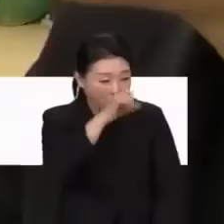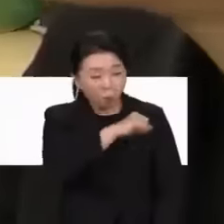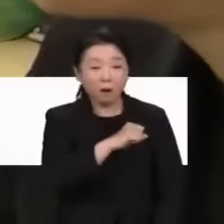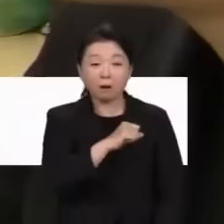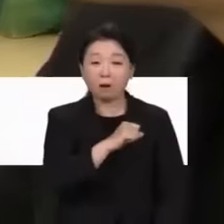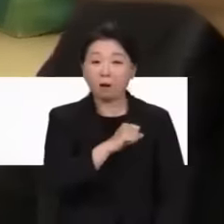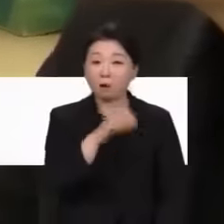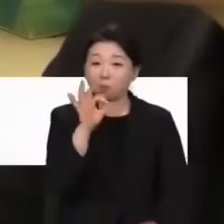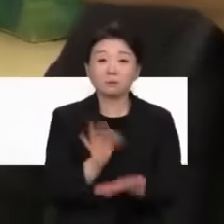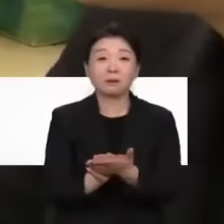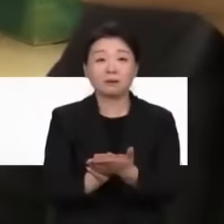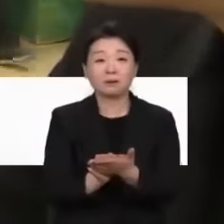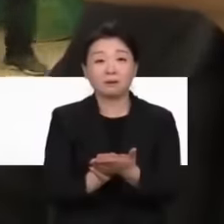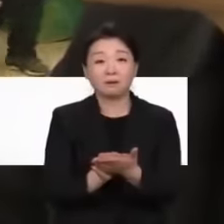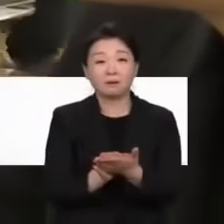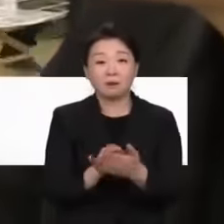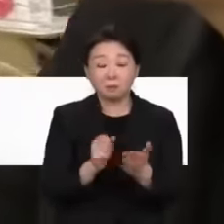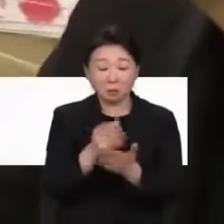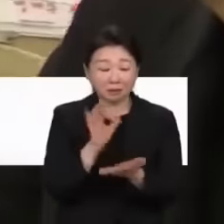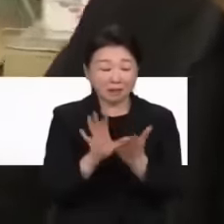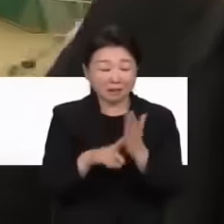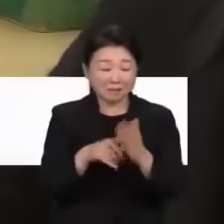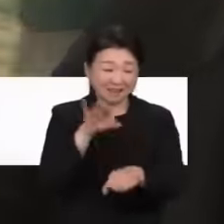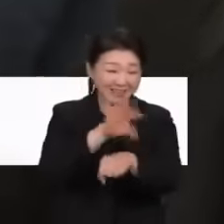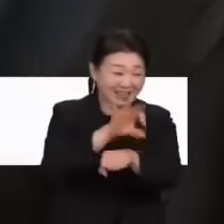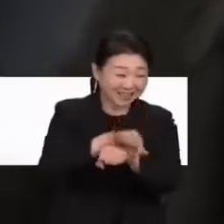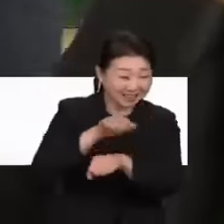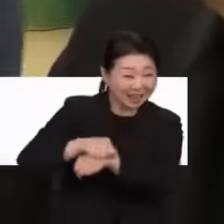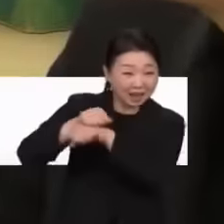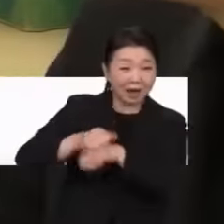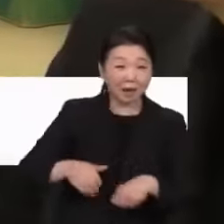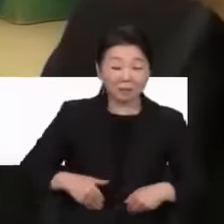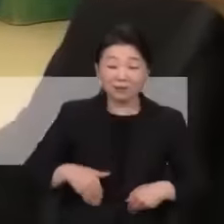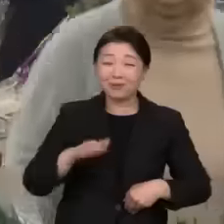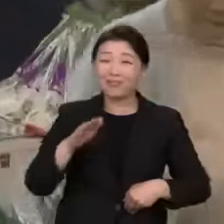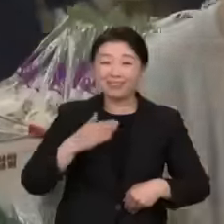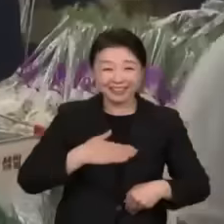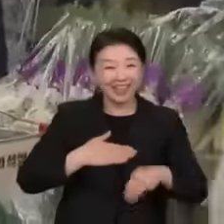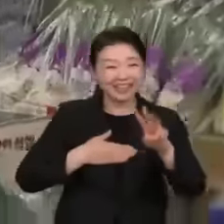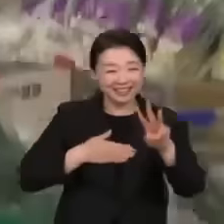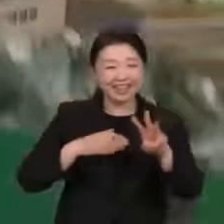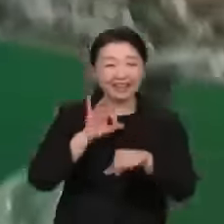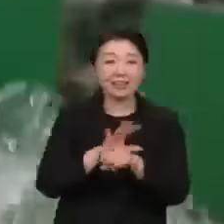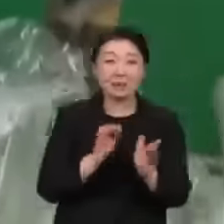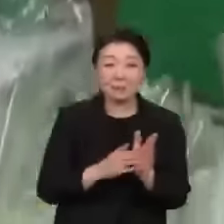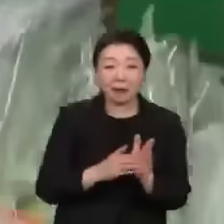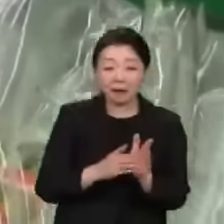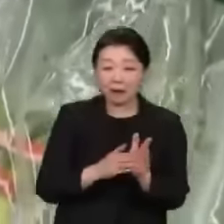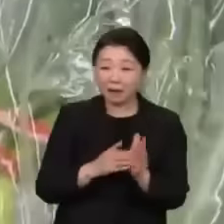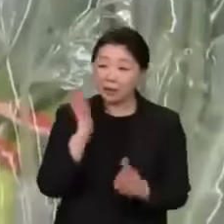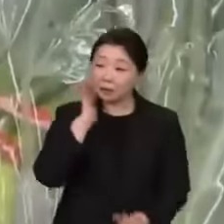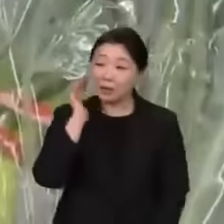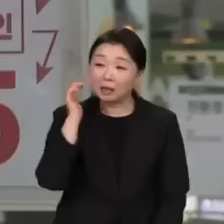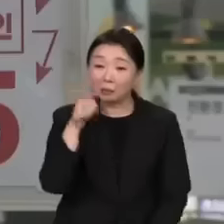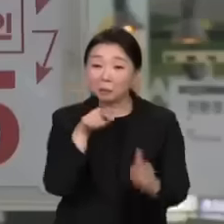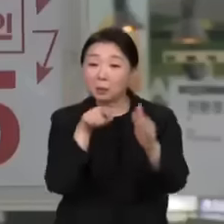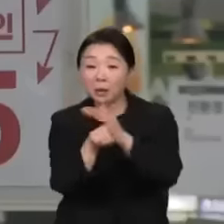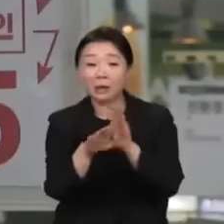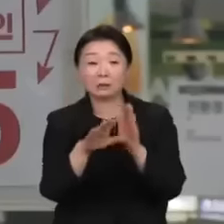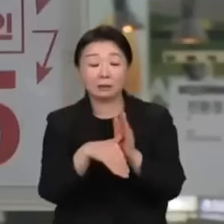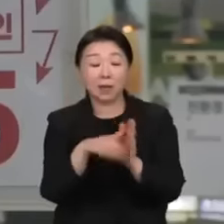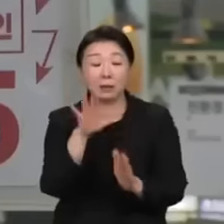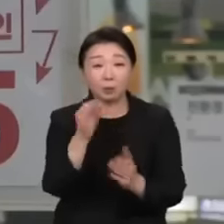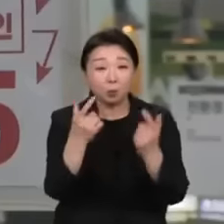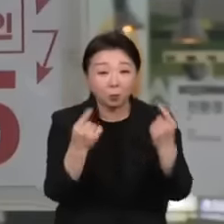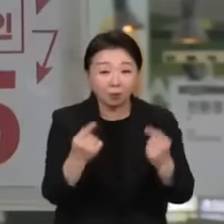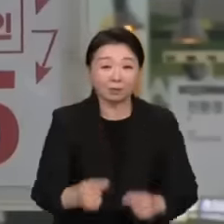싸고. 그러니까 뭐 살 때 말 사다 먹어야지. 나는 3개 샀어요. 이틀 전 윤석열 대통령이 이곳을 찾았을 당시와